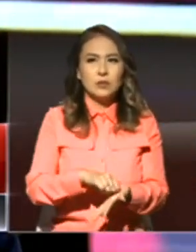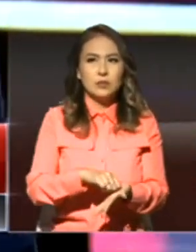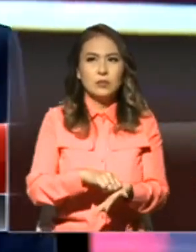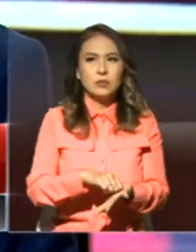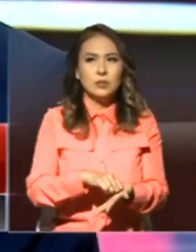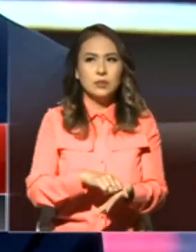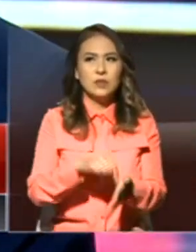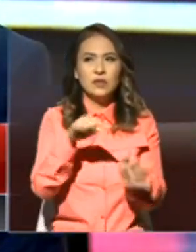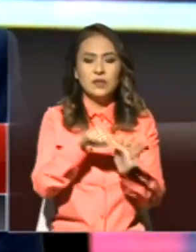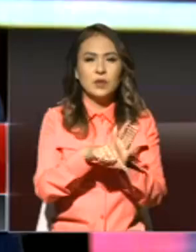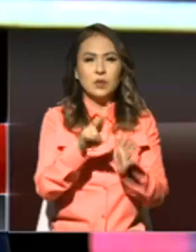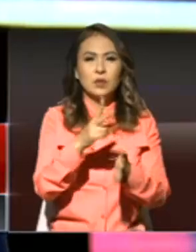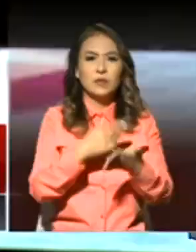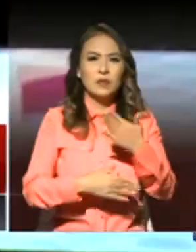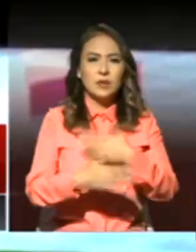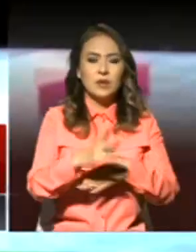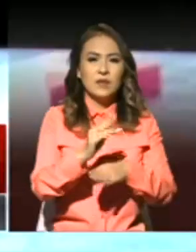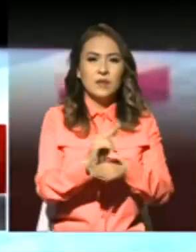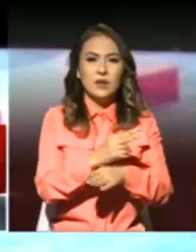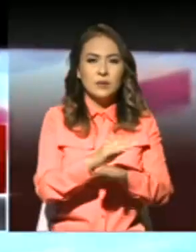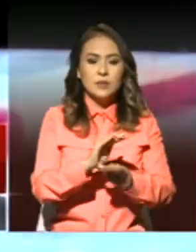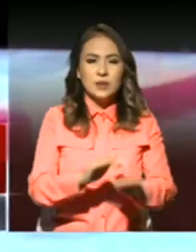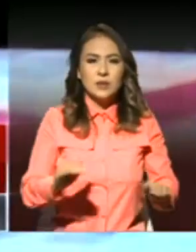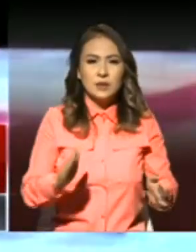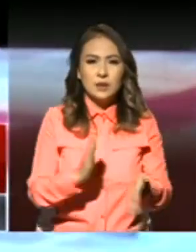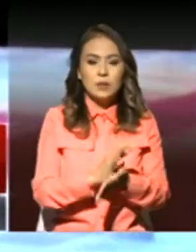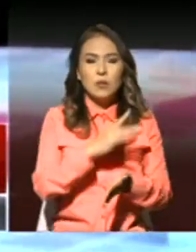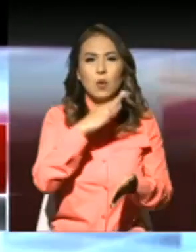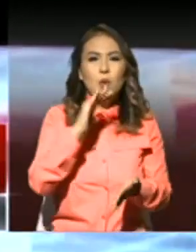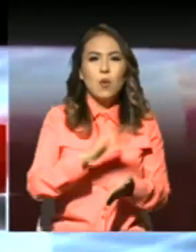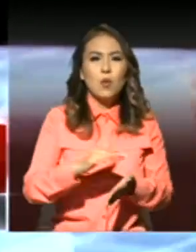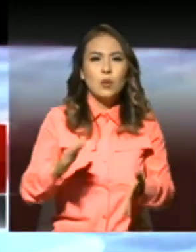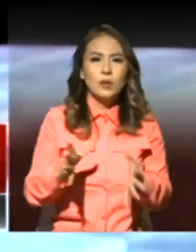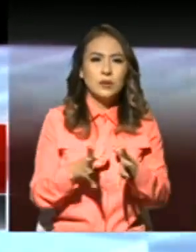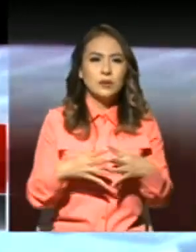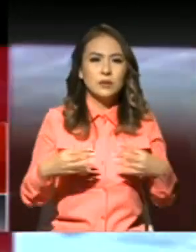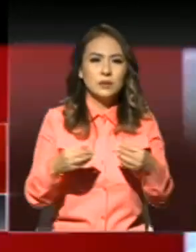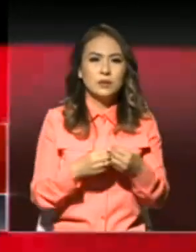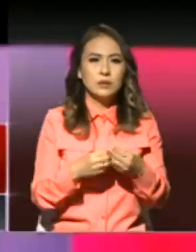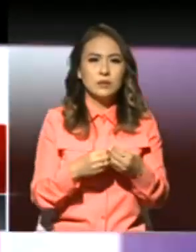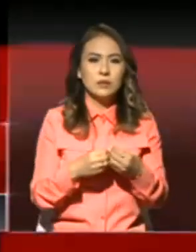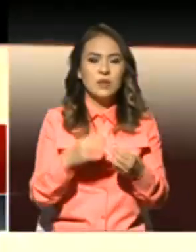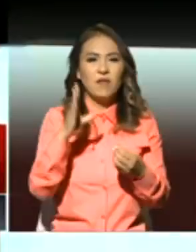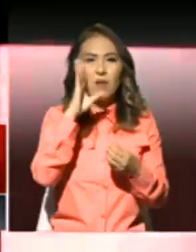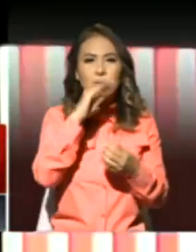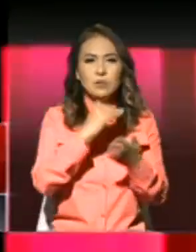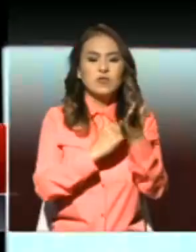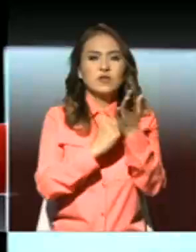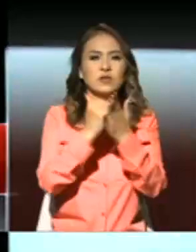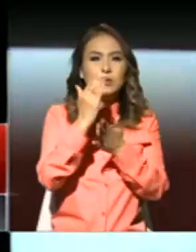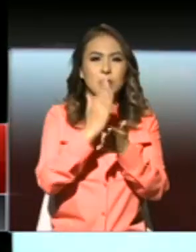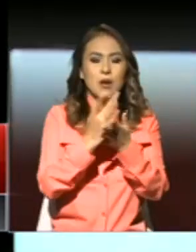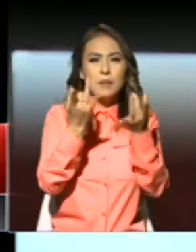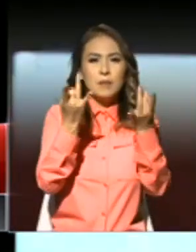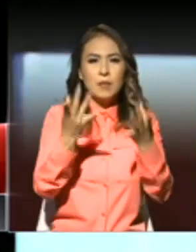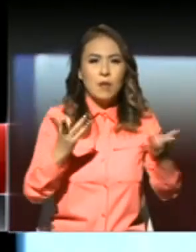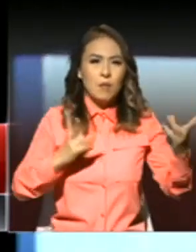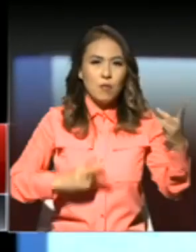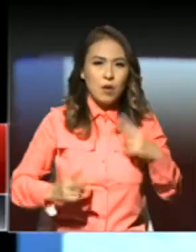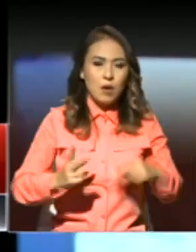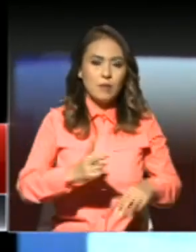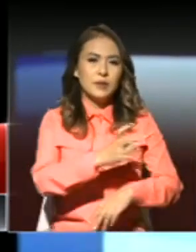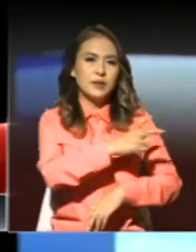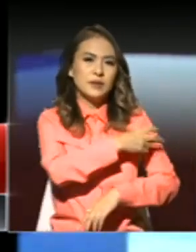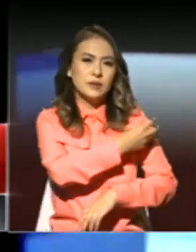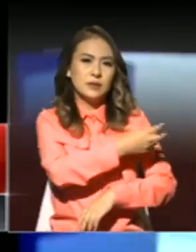Соның ішінде жаңа мүмкіндік шектеулі бала тәрбиелеп отқан және көп балалы отбасылардың мүмкіндігі жоғарыда. Ал қарапайым мұғалім, дәрігерлер,